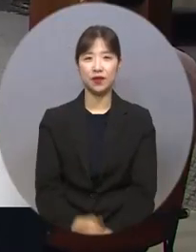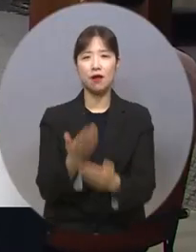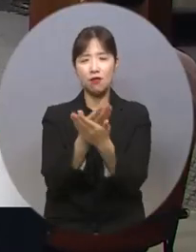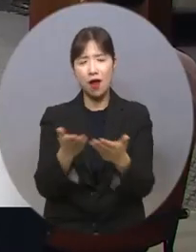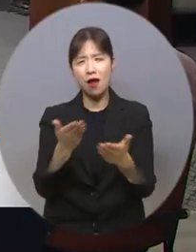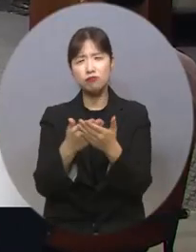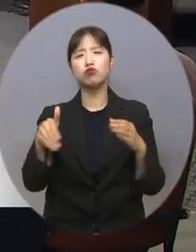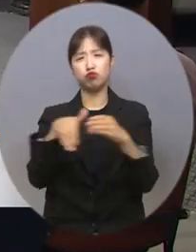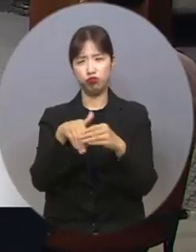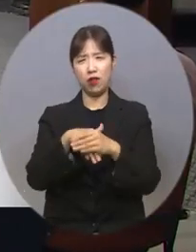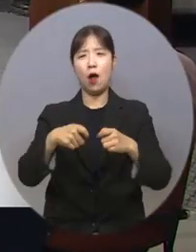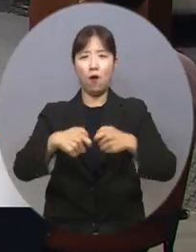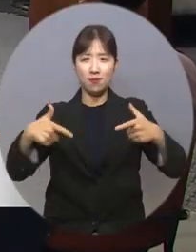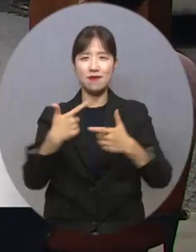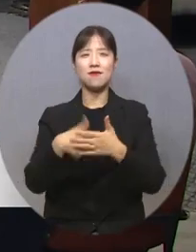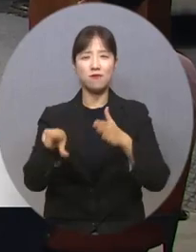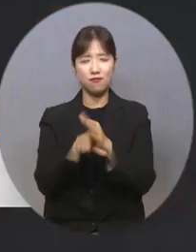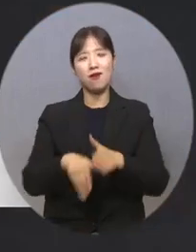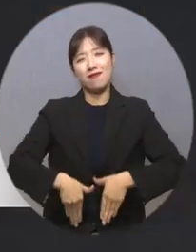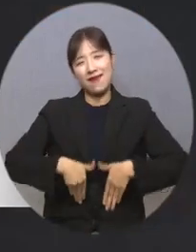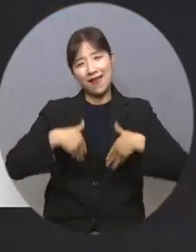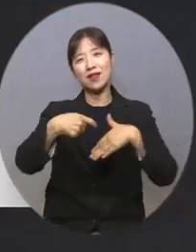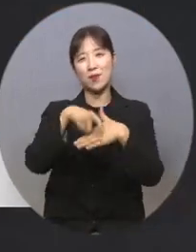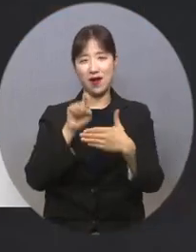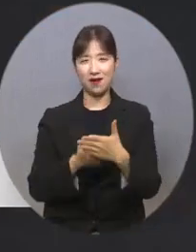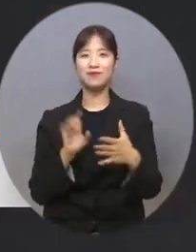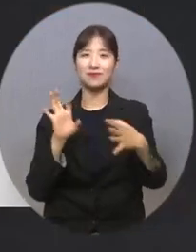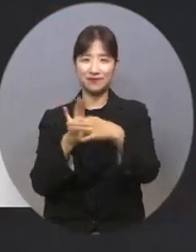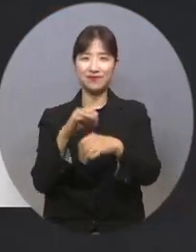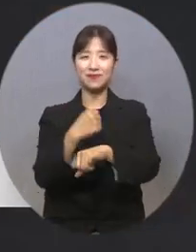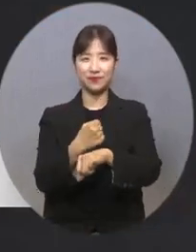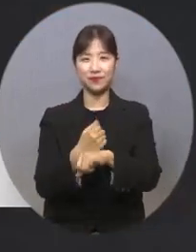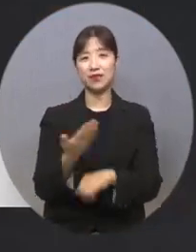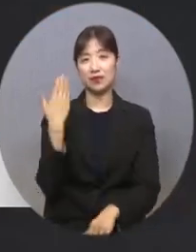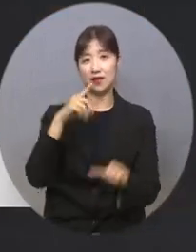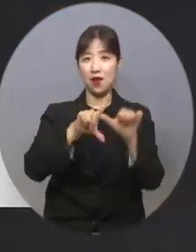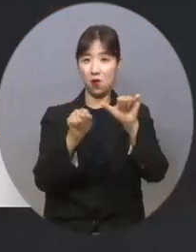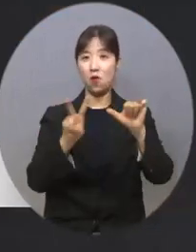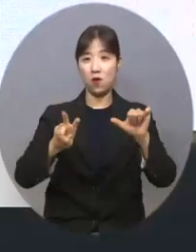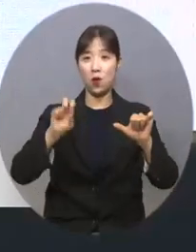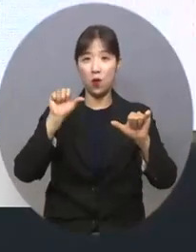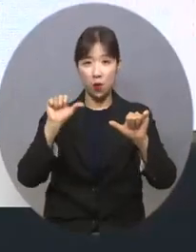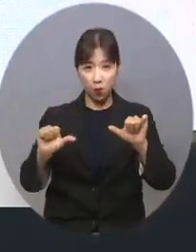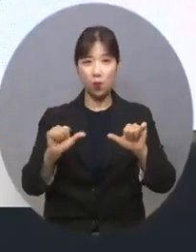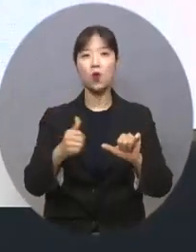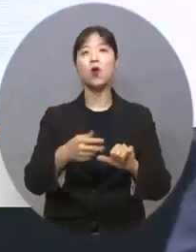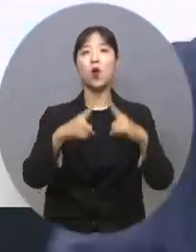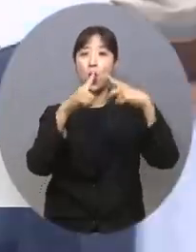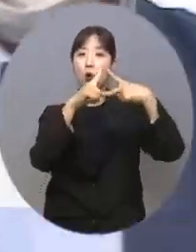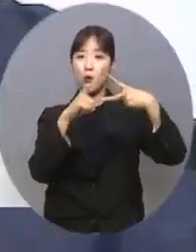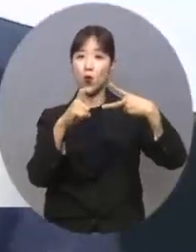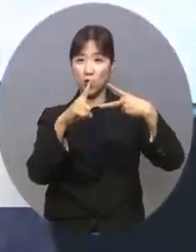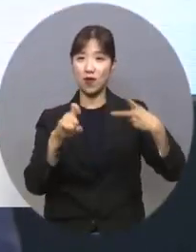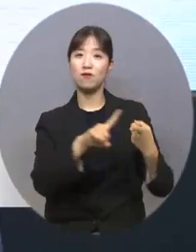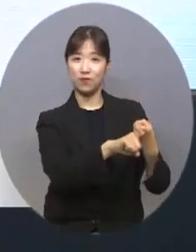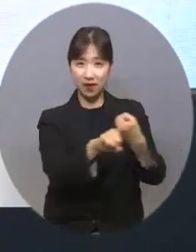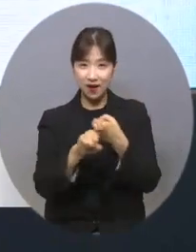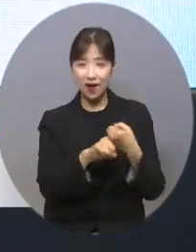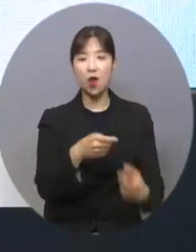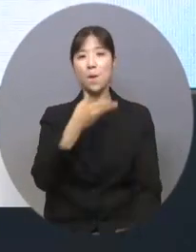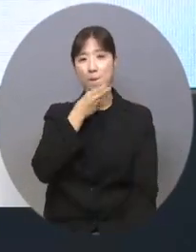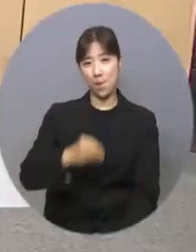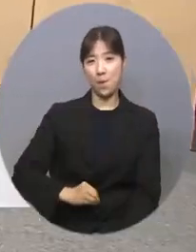확산을 향한 따뜻한 마음이 이어졌습니다 지난 5월 25일 동대문 상인 협동조합이 곰두리 복지 재단과